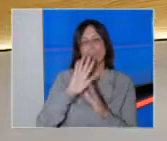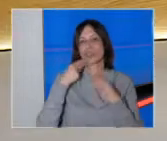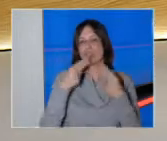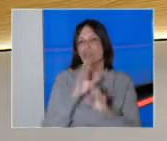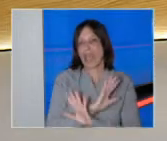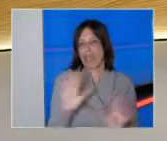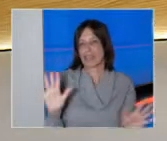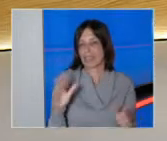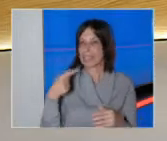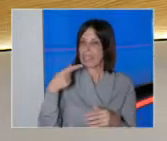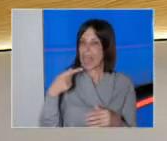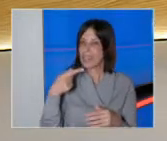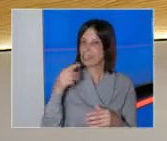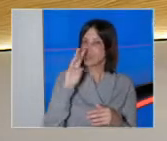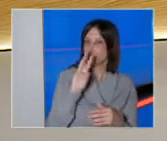גלעד שרון,